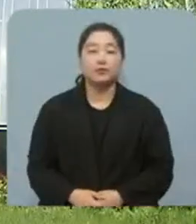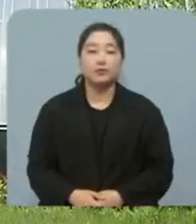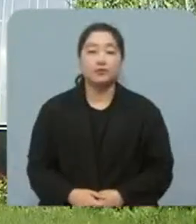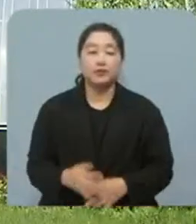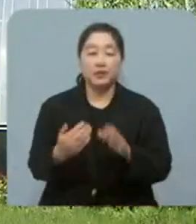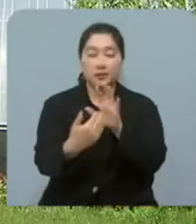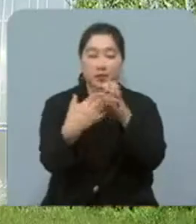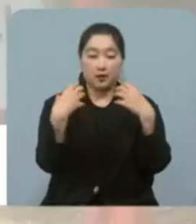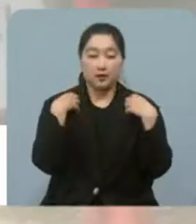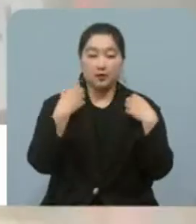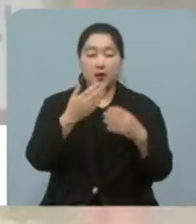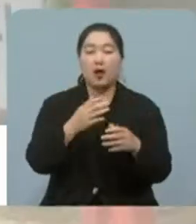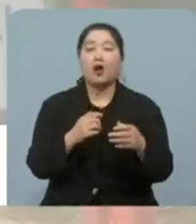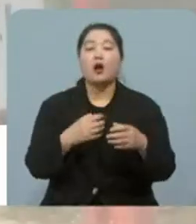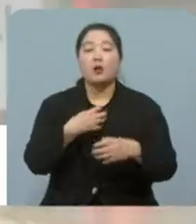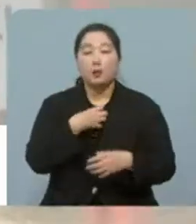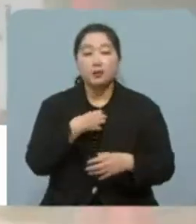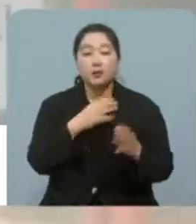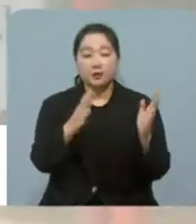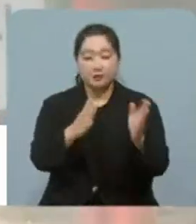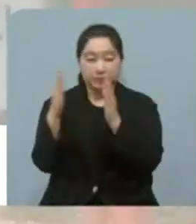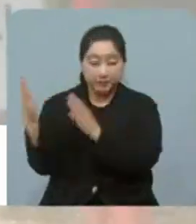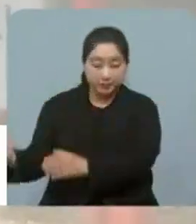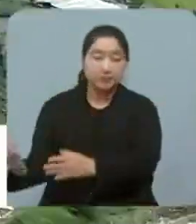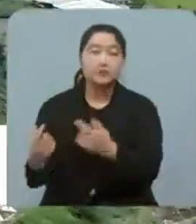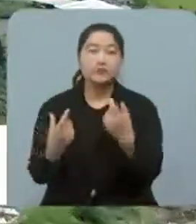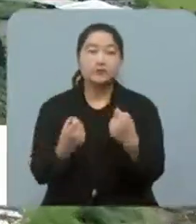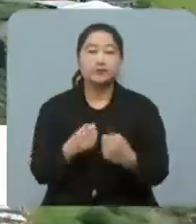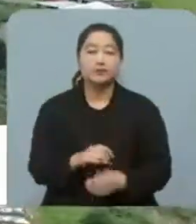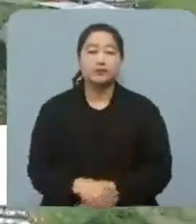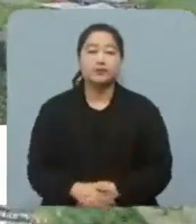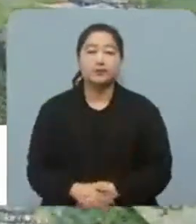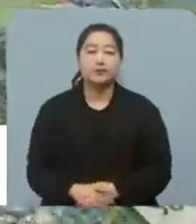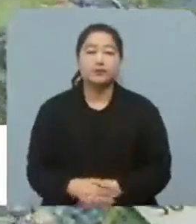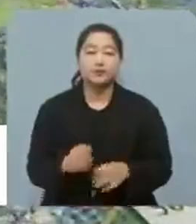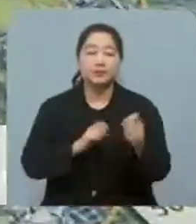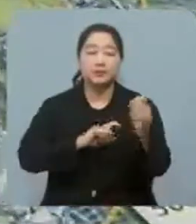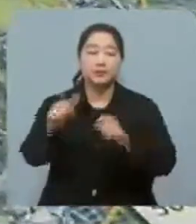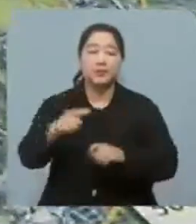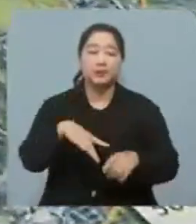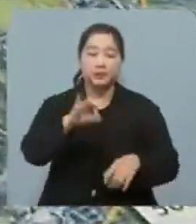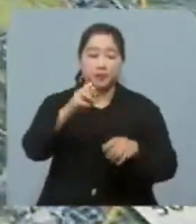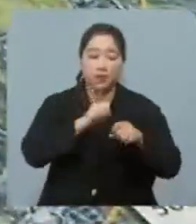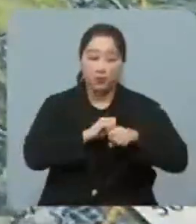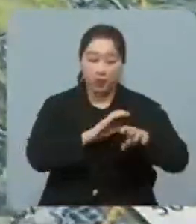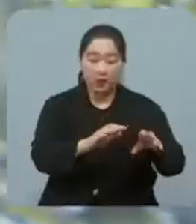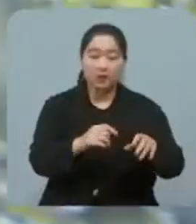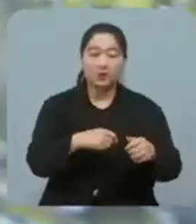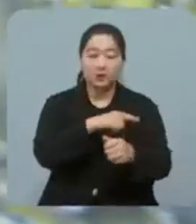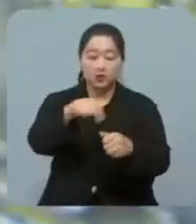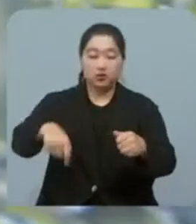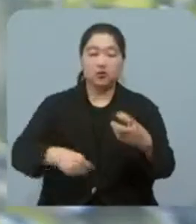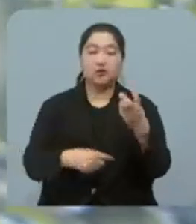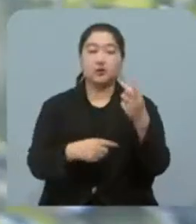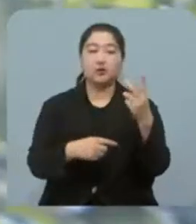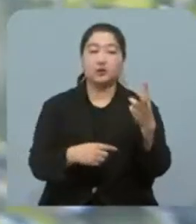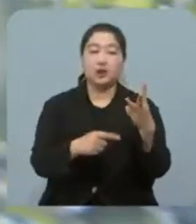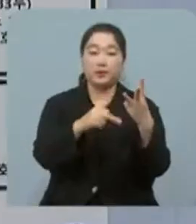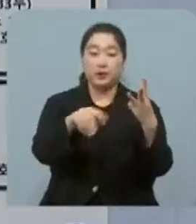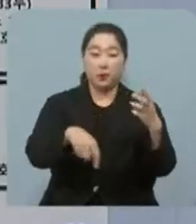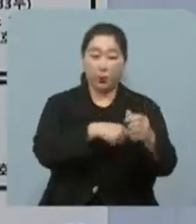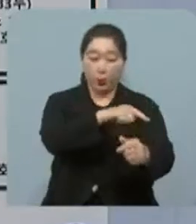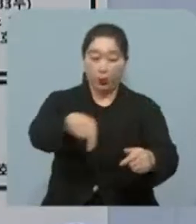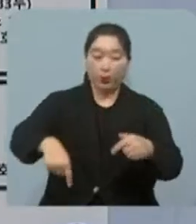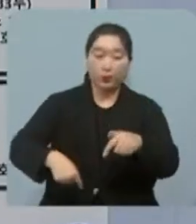방역당국은 다행히 큰 고비는 넘긴 것으로 보고 있습니다 대부분 초기 확진농가의 반경 3km 방역대